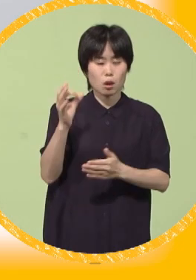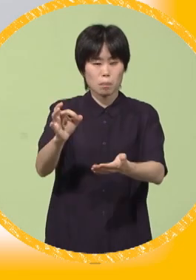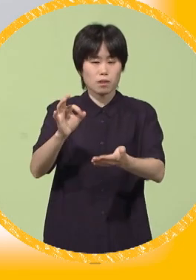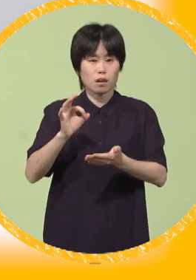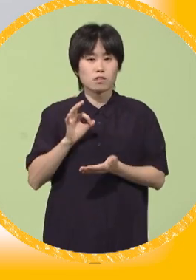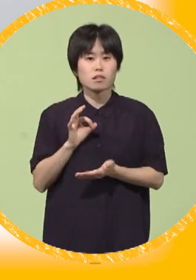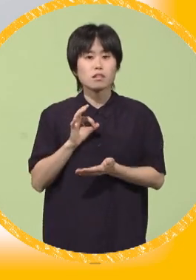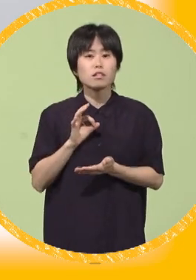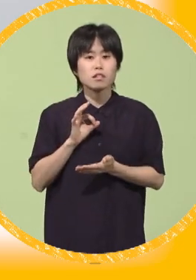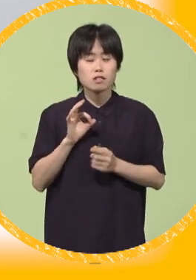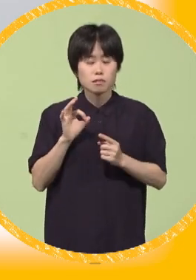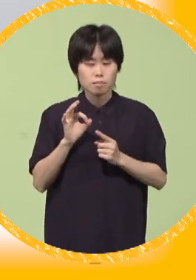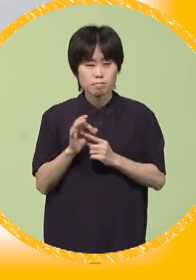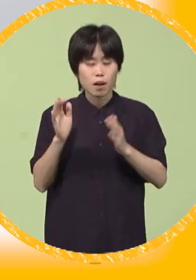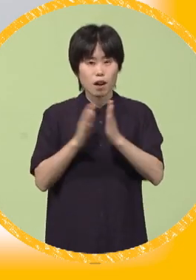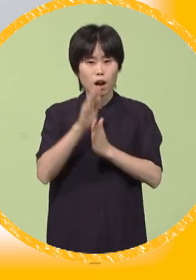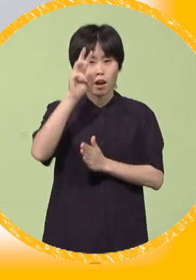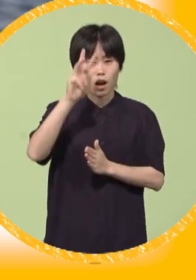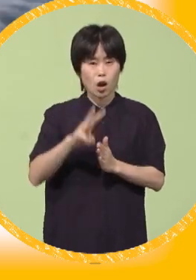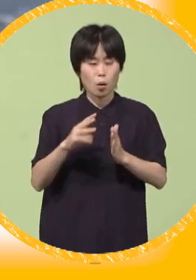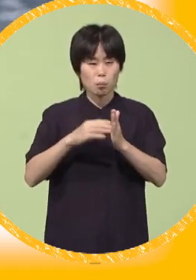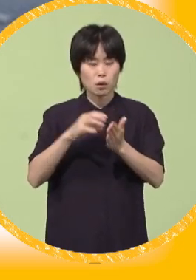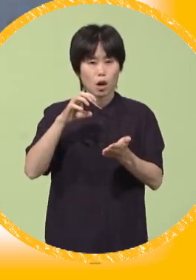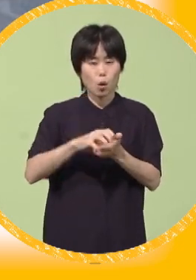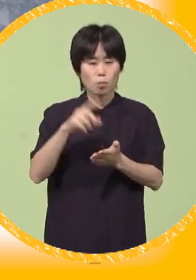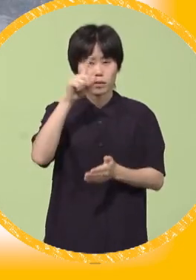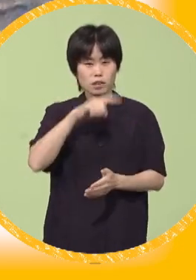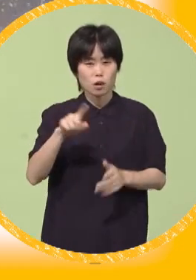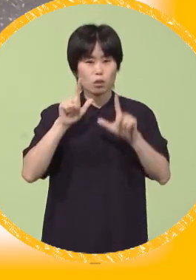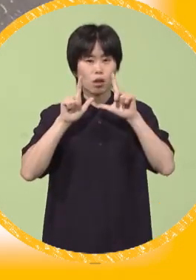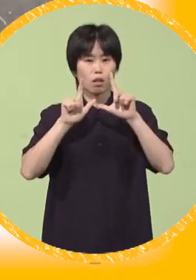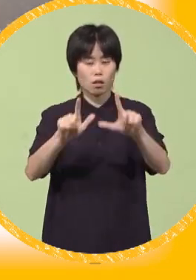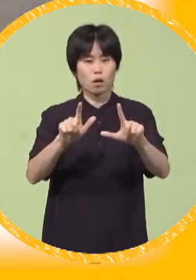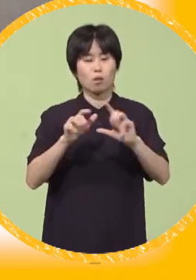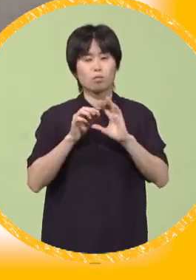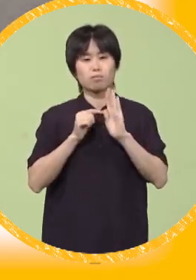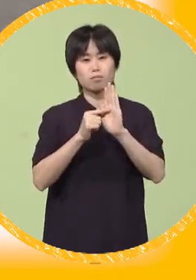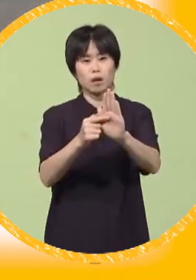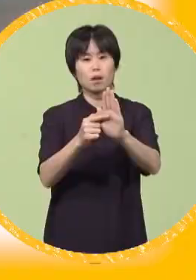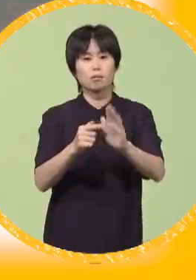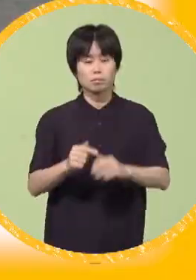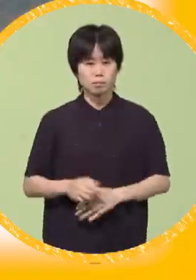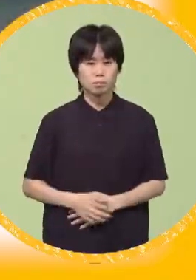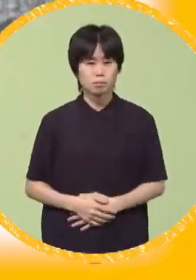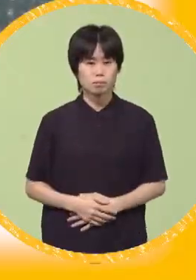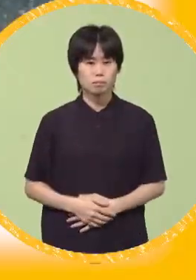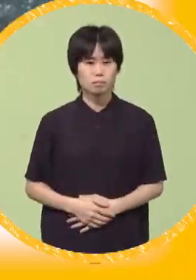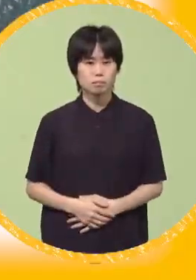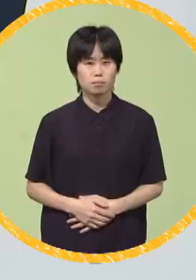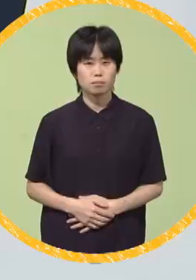して、神奈川プラゴミゼロ宣言の取り組みを伝えています。